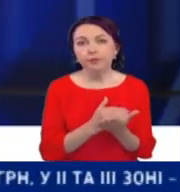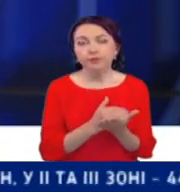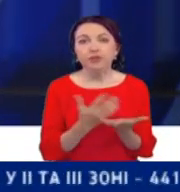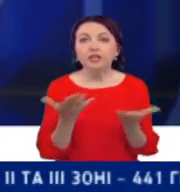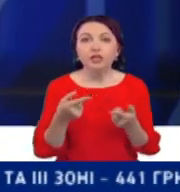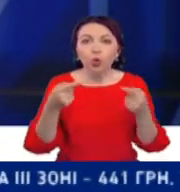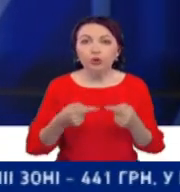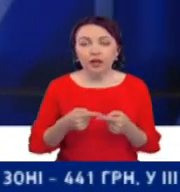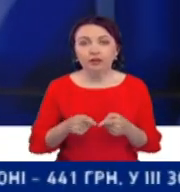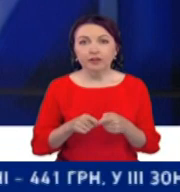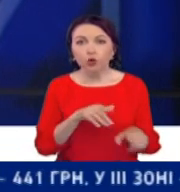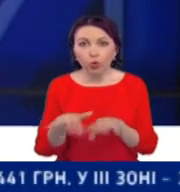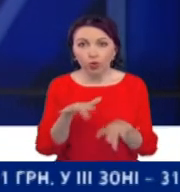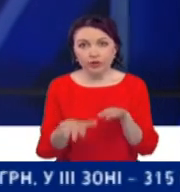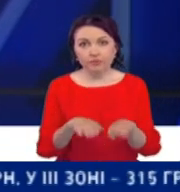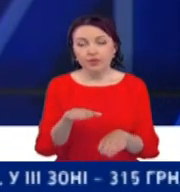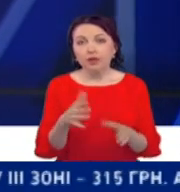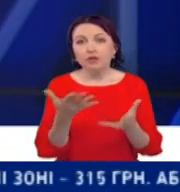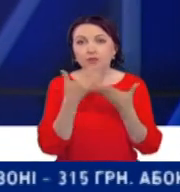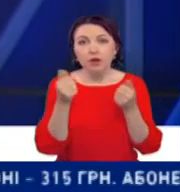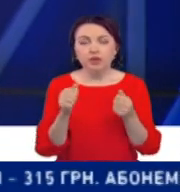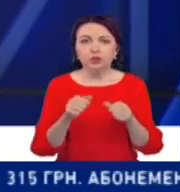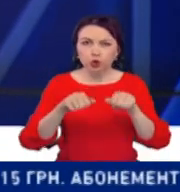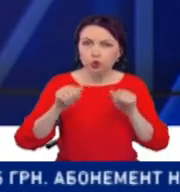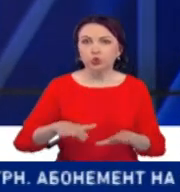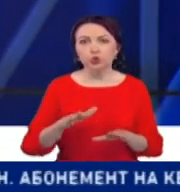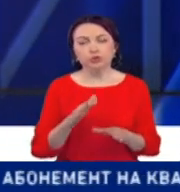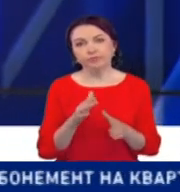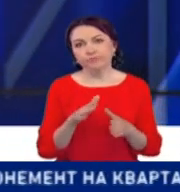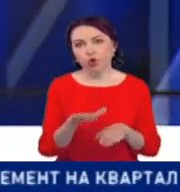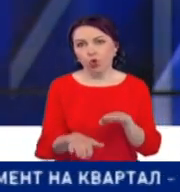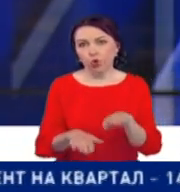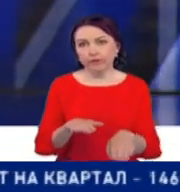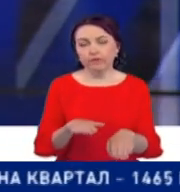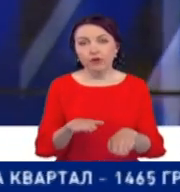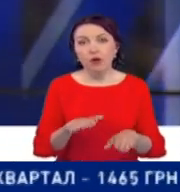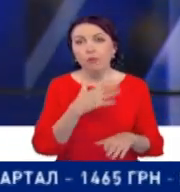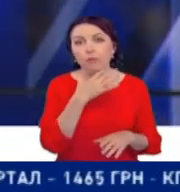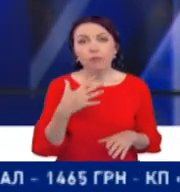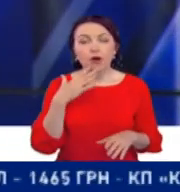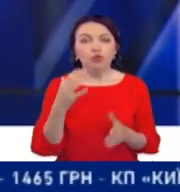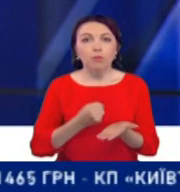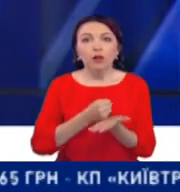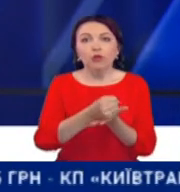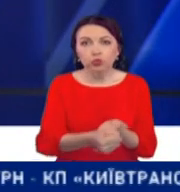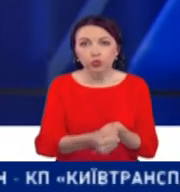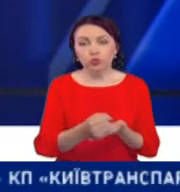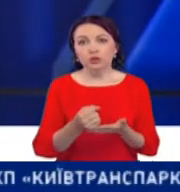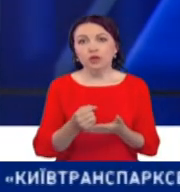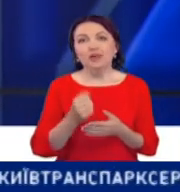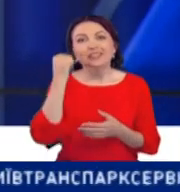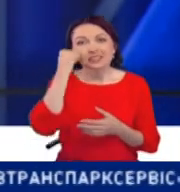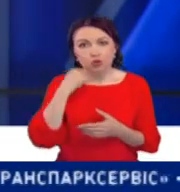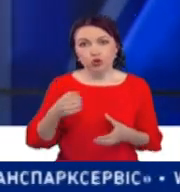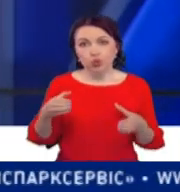які конкретні кроки, і нема таких рішучих кроків, тому що дійсно багато зараз і балотується старої